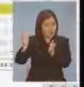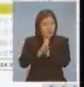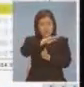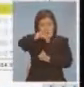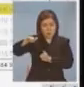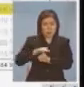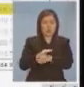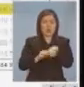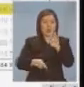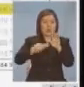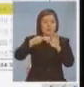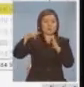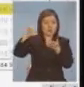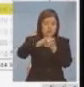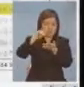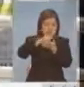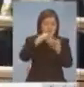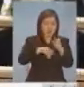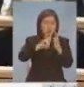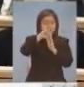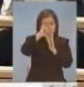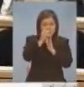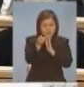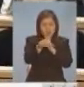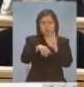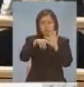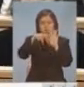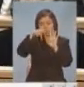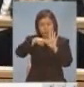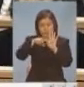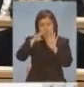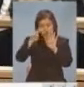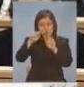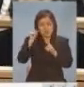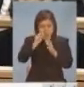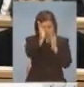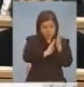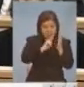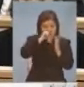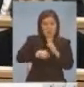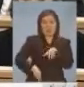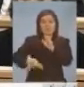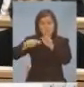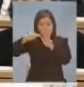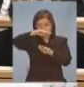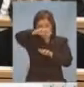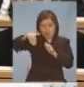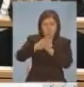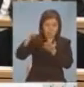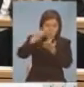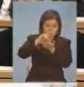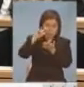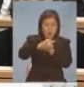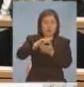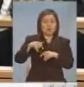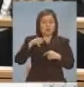ยวบินในขณะที่เชียงใหม่มีอยู่ที่ 4,700 ค่ะในประเทศอยู่ที่ 30,000 นะคะแล้วก็รวมจำนวนเที่ยวบินทั้งสิ้นประมาณ 35,000 เ